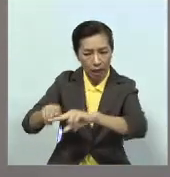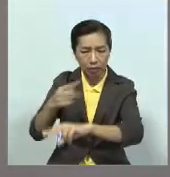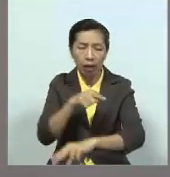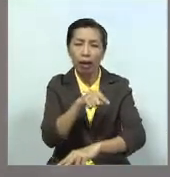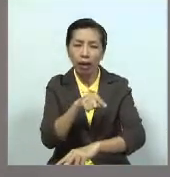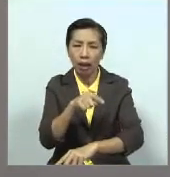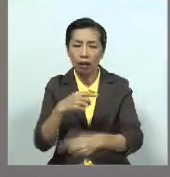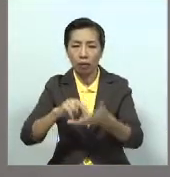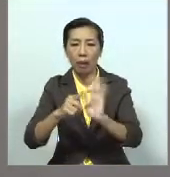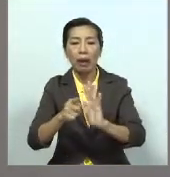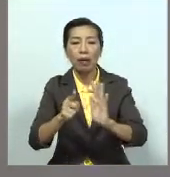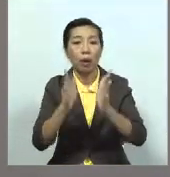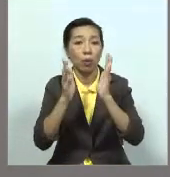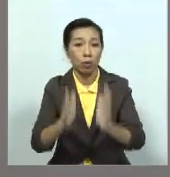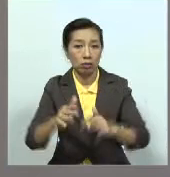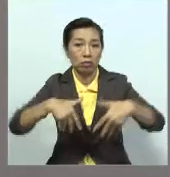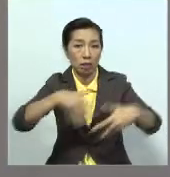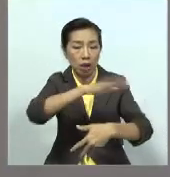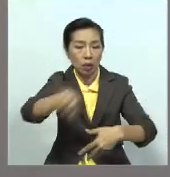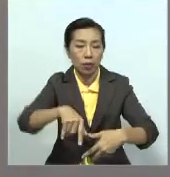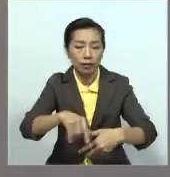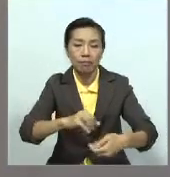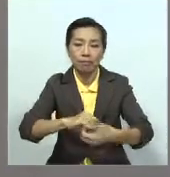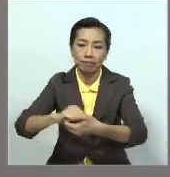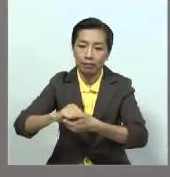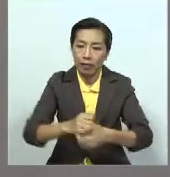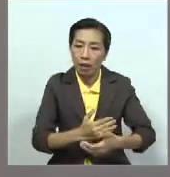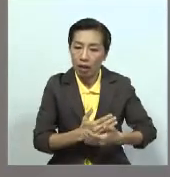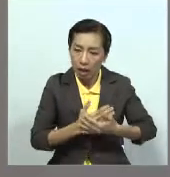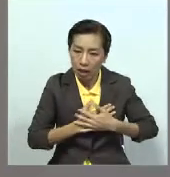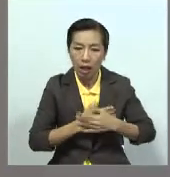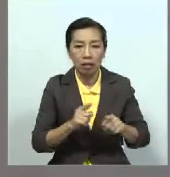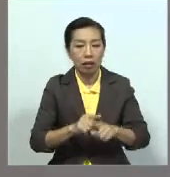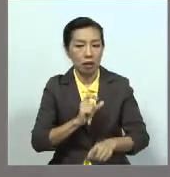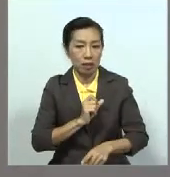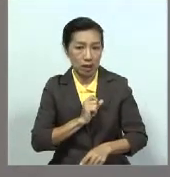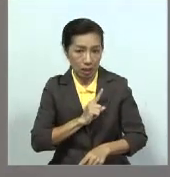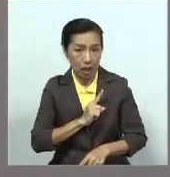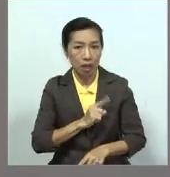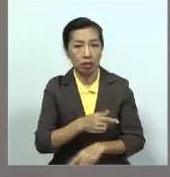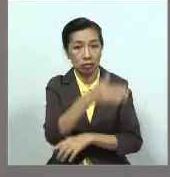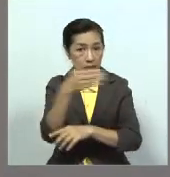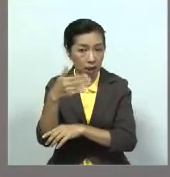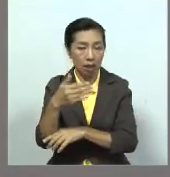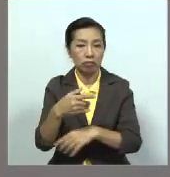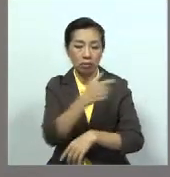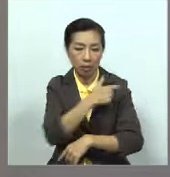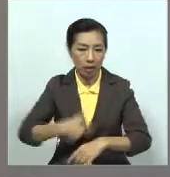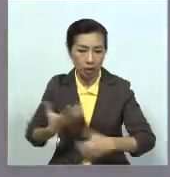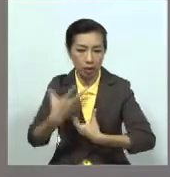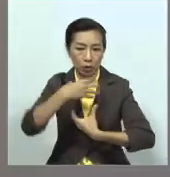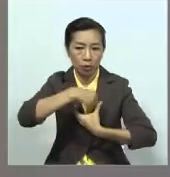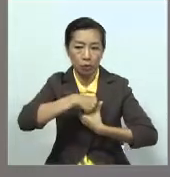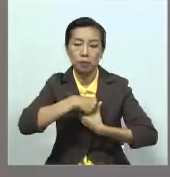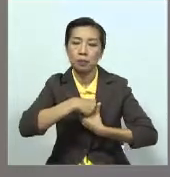ายังคงมีความรักความสามัคคีนะแล้วก็ยึดมั่นในสาระหลักชาติศาสนาพระมหากษัตริย์อย่างแน่นแฟ้นนะครับแ